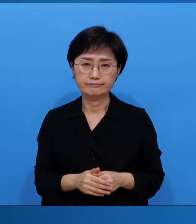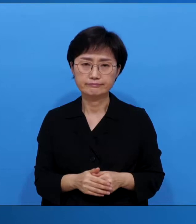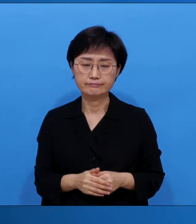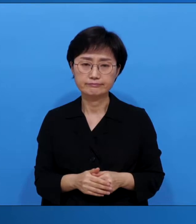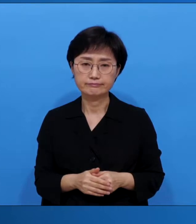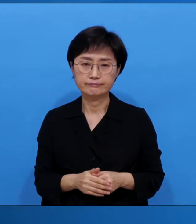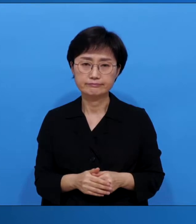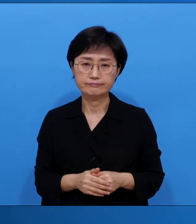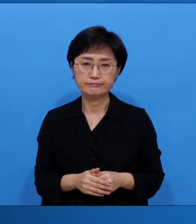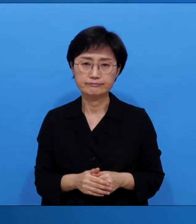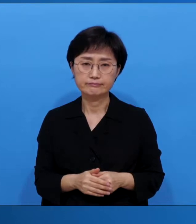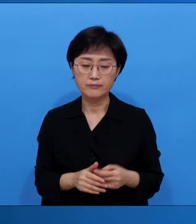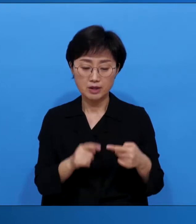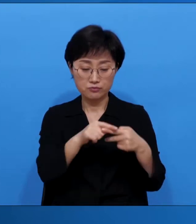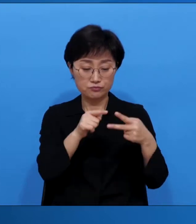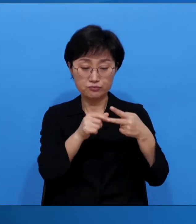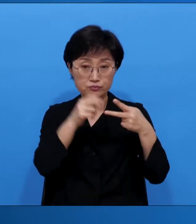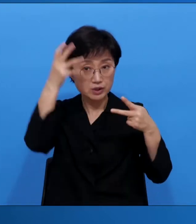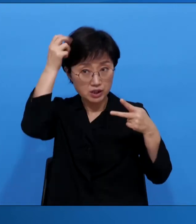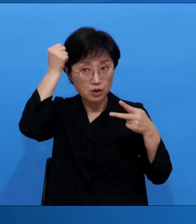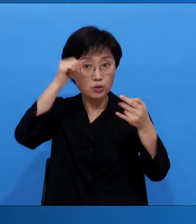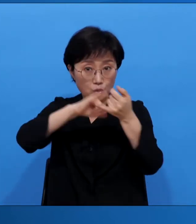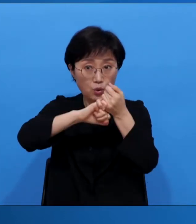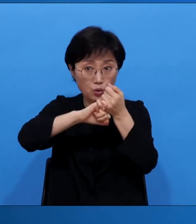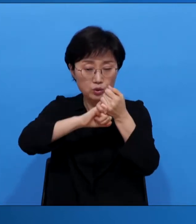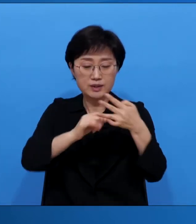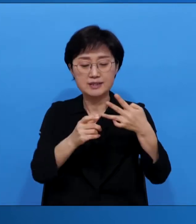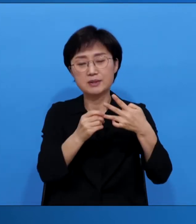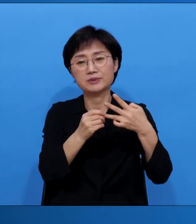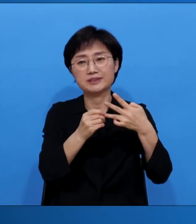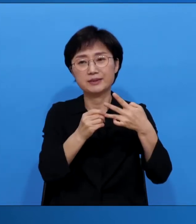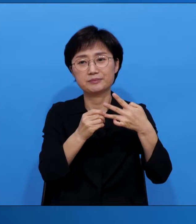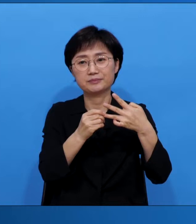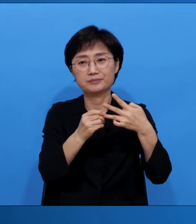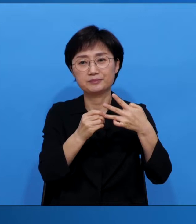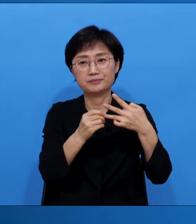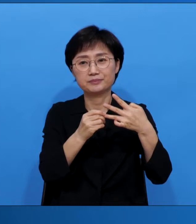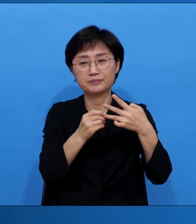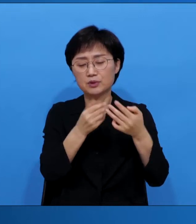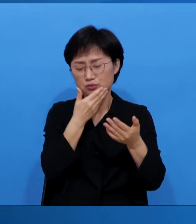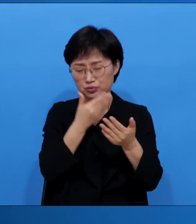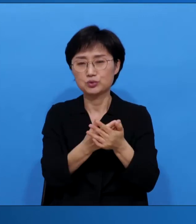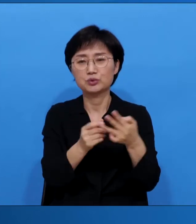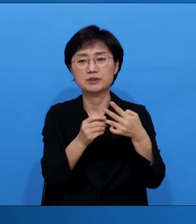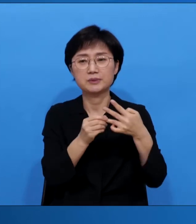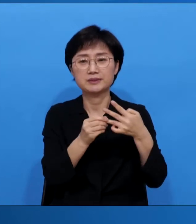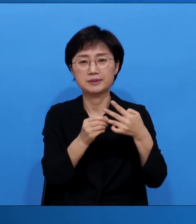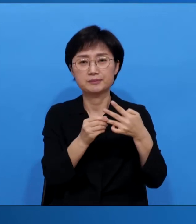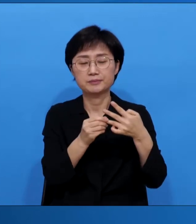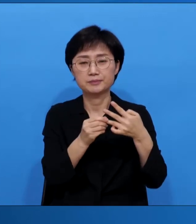hardships will be healed. 꼭 기억해야 됩니다. You must remember. 더 중요한 거 세 번째입니다. What's even more important is number